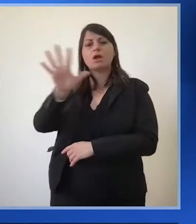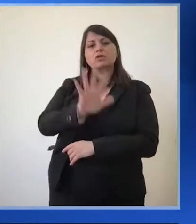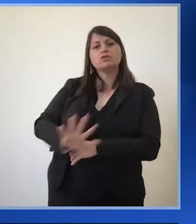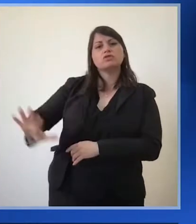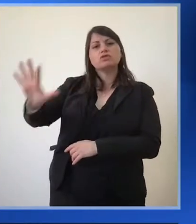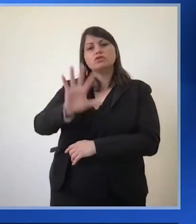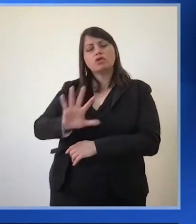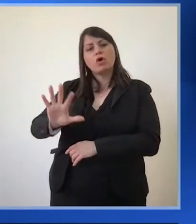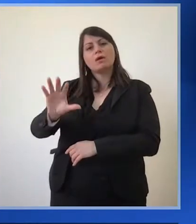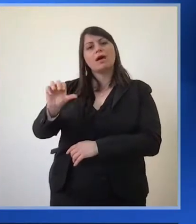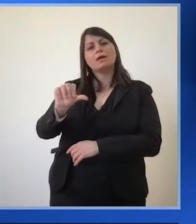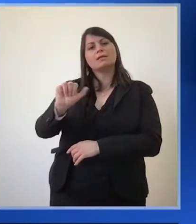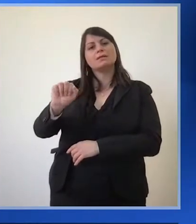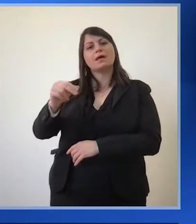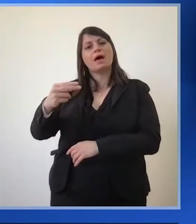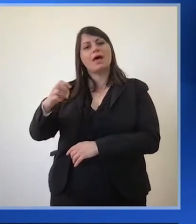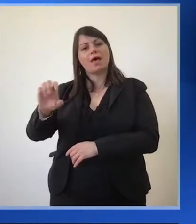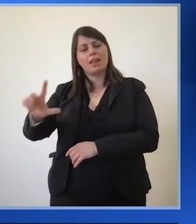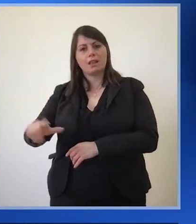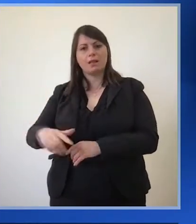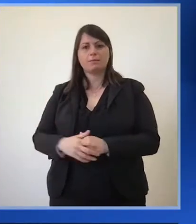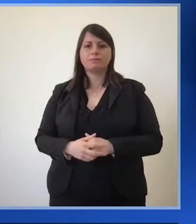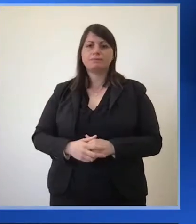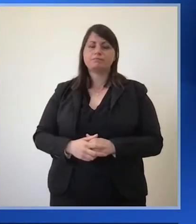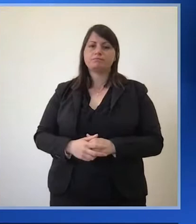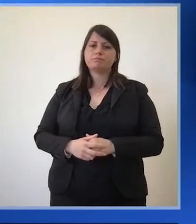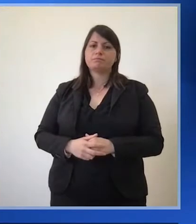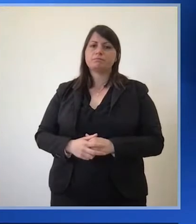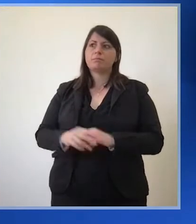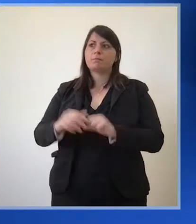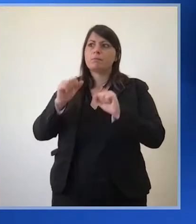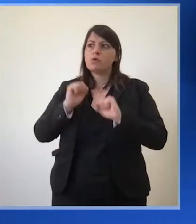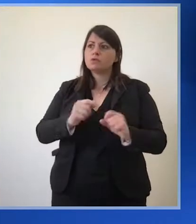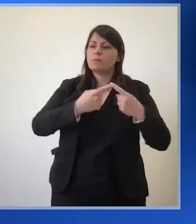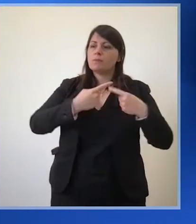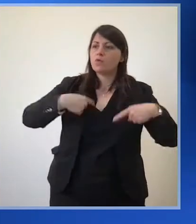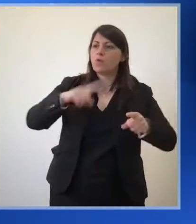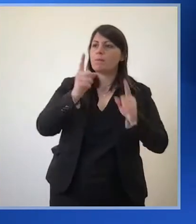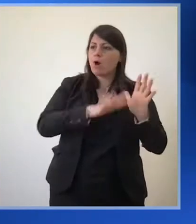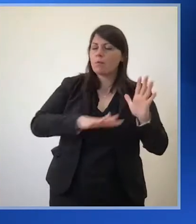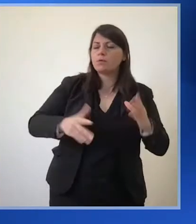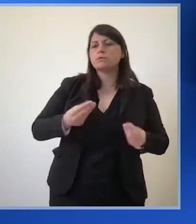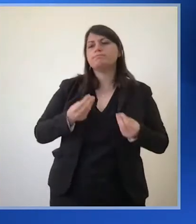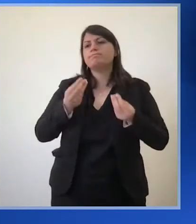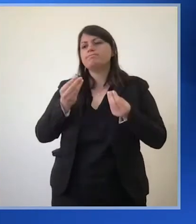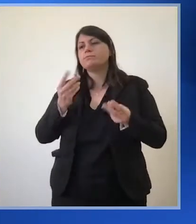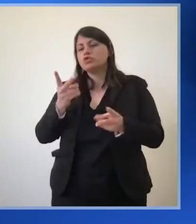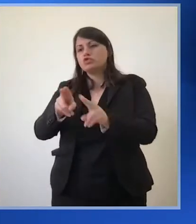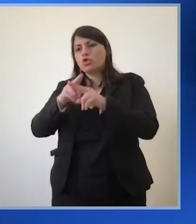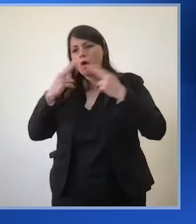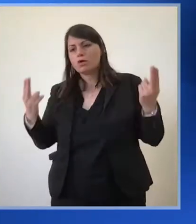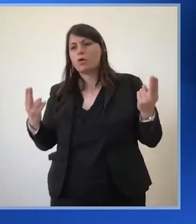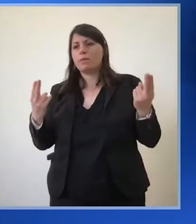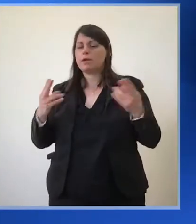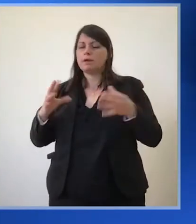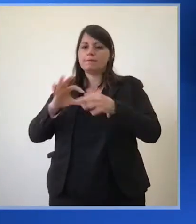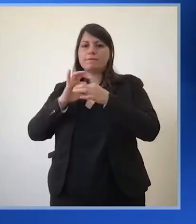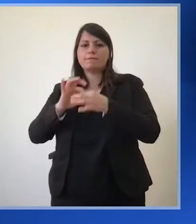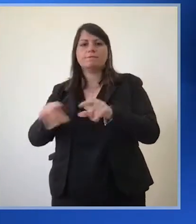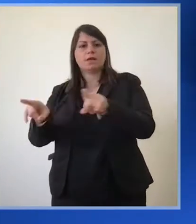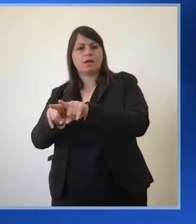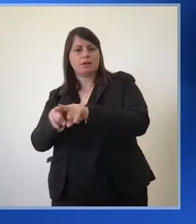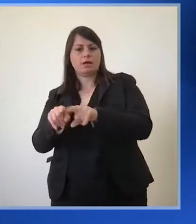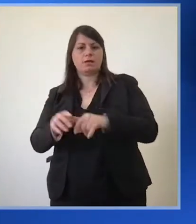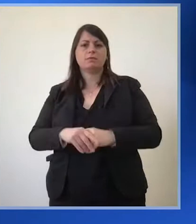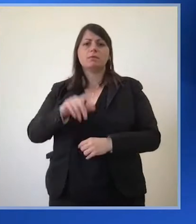Sahel, e incontri sostegno concreto nella fraternità dei popoli. Ritrovi l'Etiopia,